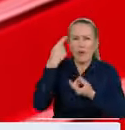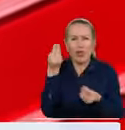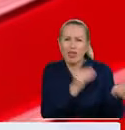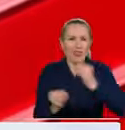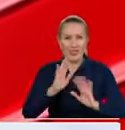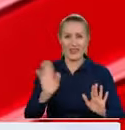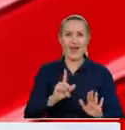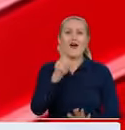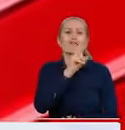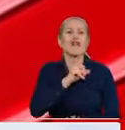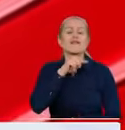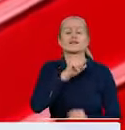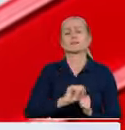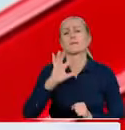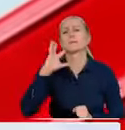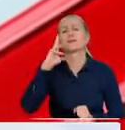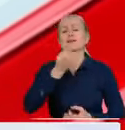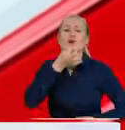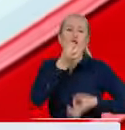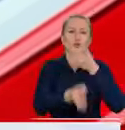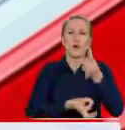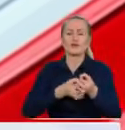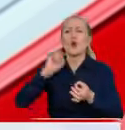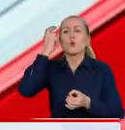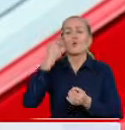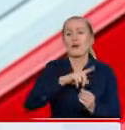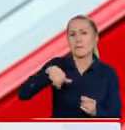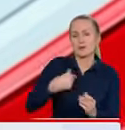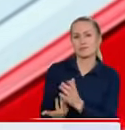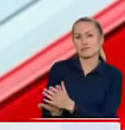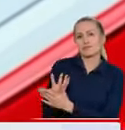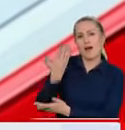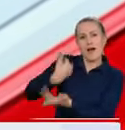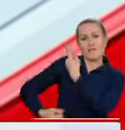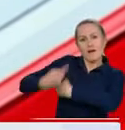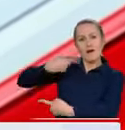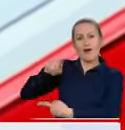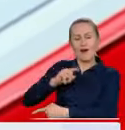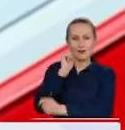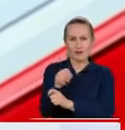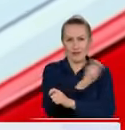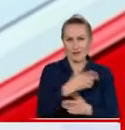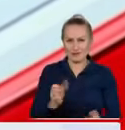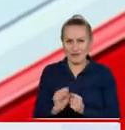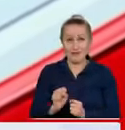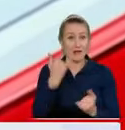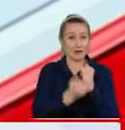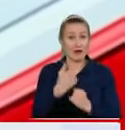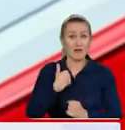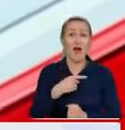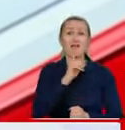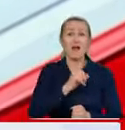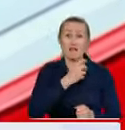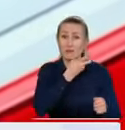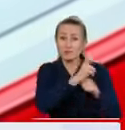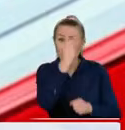to jest piękna opowieść, szczególnie o naszych korzeniach chrześcijańskich. Wyrzucanie jej dzisiaj ze szkoły jest błędem,